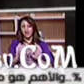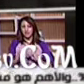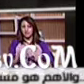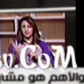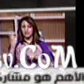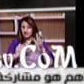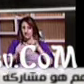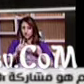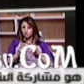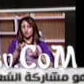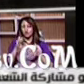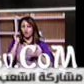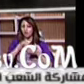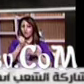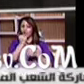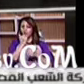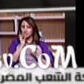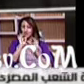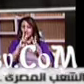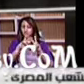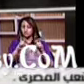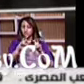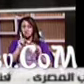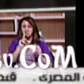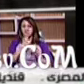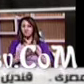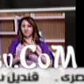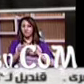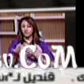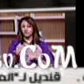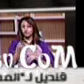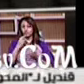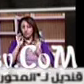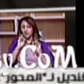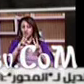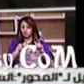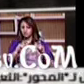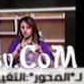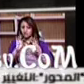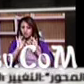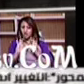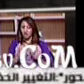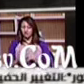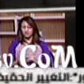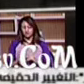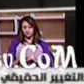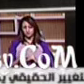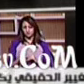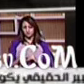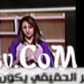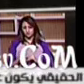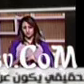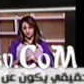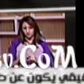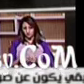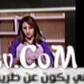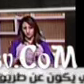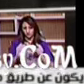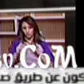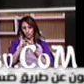وتطبيقا لهذه النصوص الدستوريه المحكمه الدستوريه نفسها في معرض ملاحظاتها على قانون